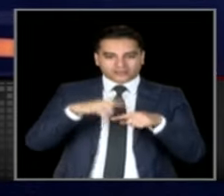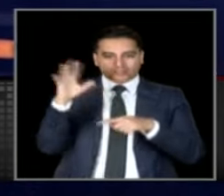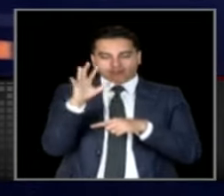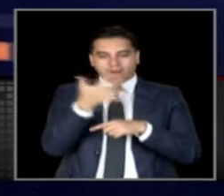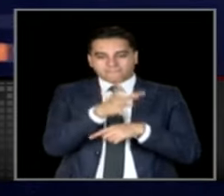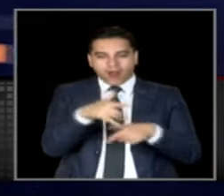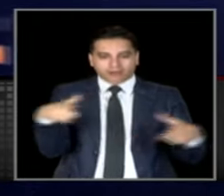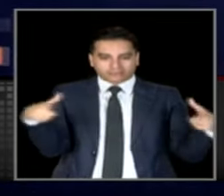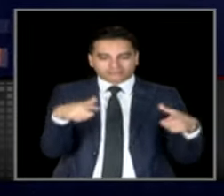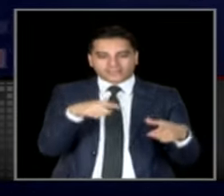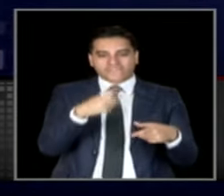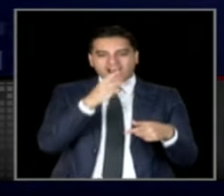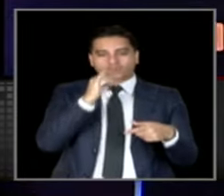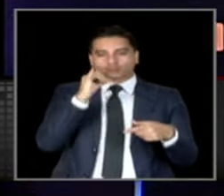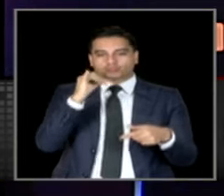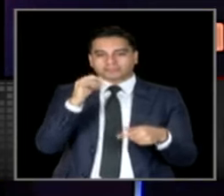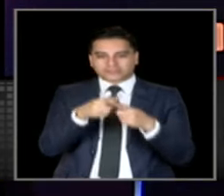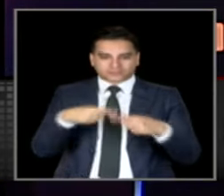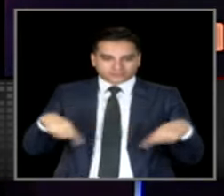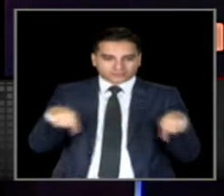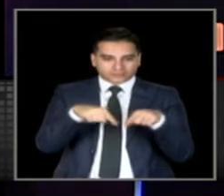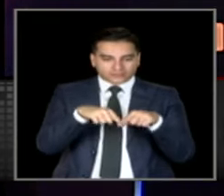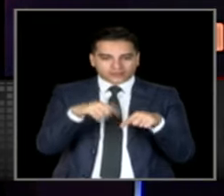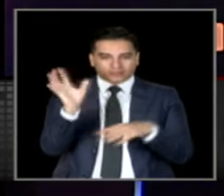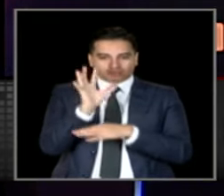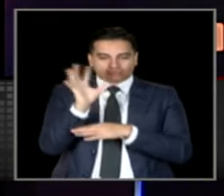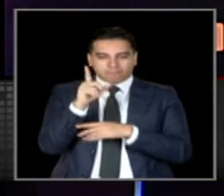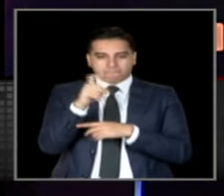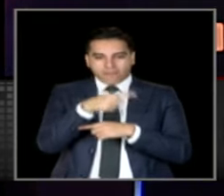مساحتها حوالي 2500 كيلومتر مربع،